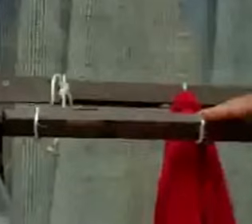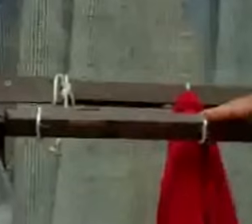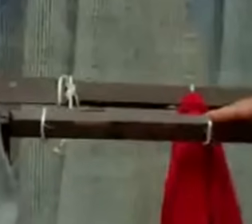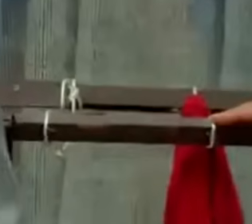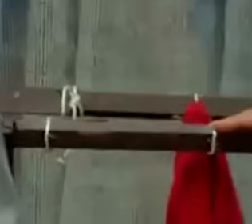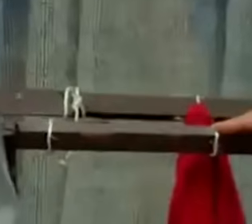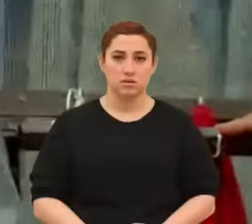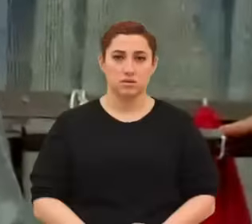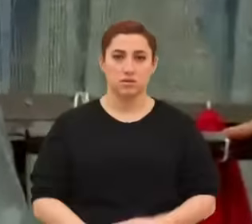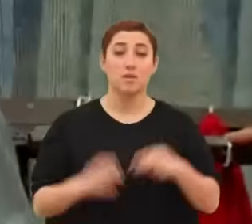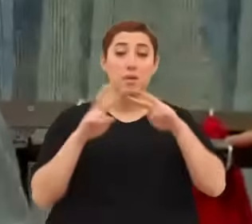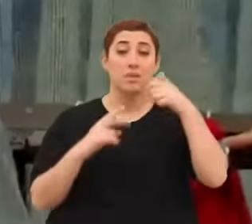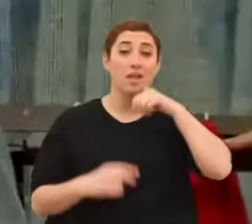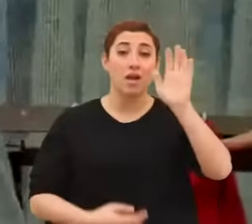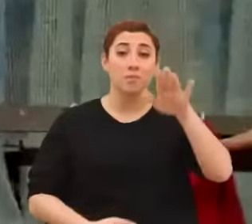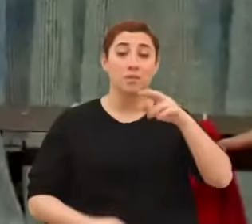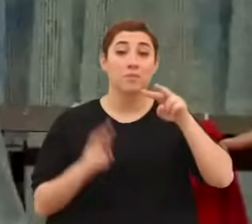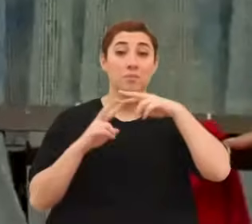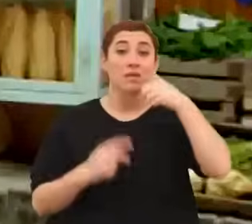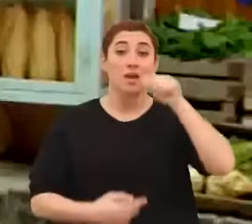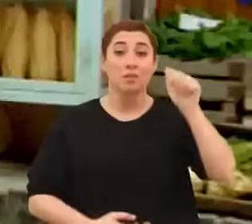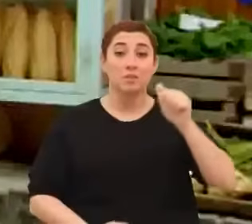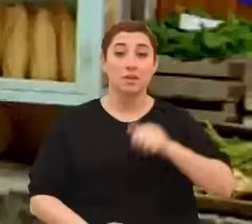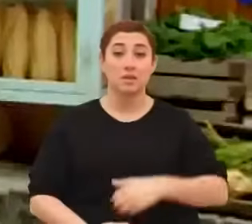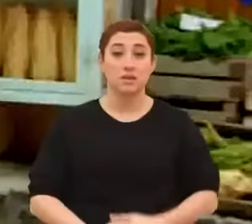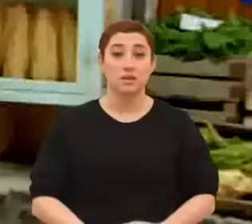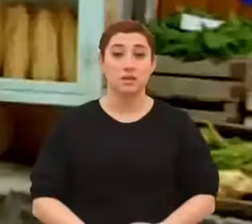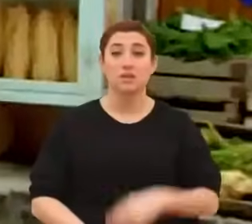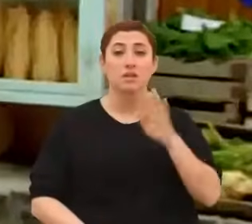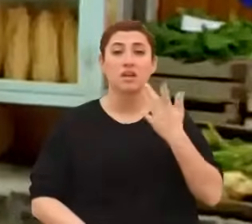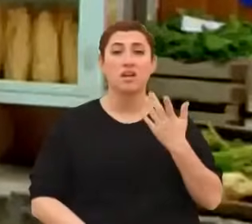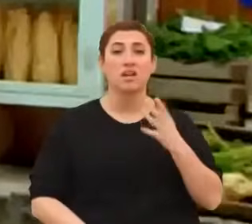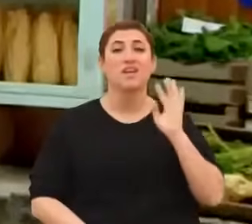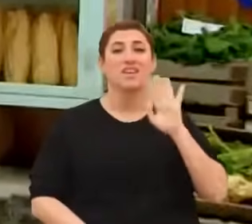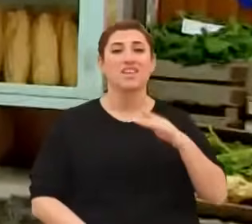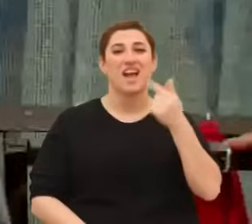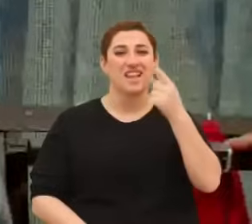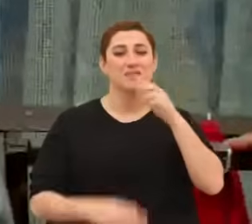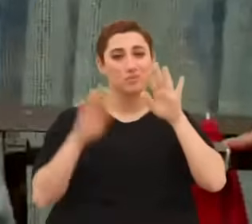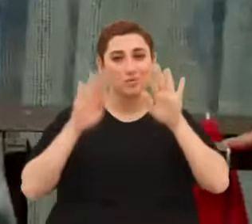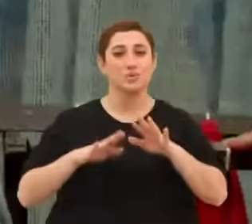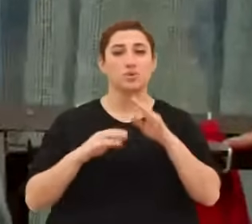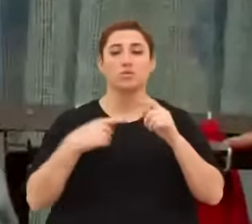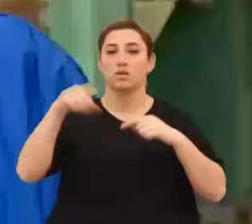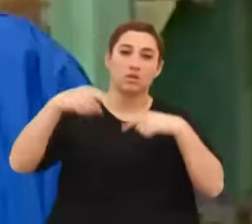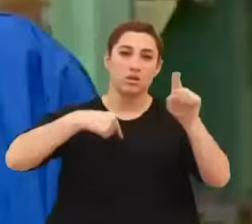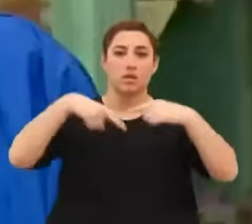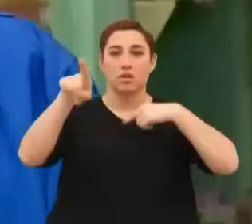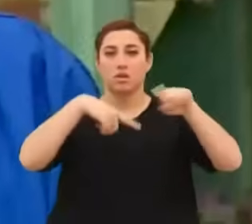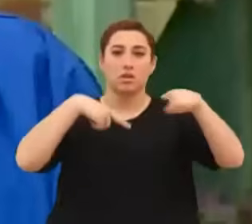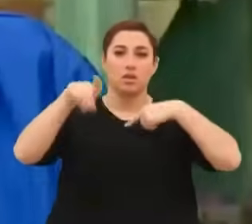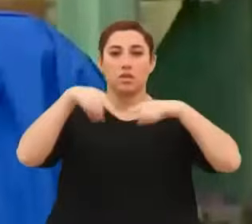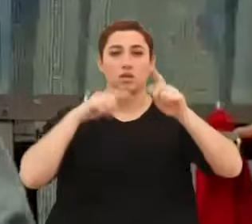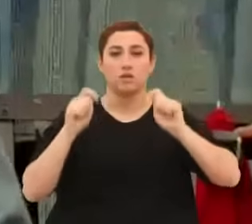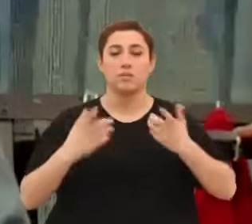Mehmet dükkana geri girdi. Mehmet abi! Mehmet abi! Ne? Ya ıcık sabit dursana. Uber'e giriyorsun, Uber'e giriyorsun,